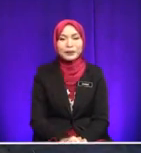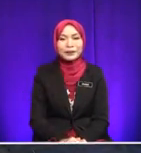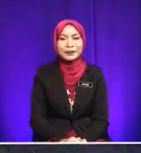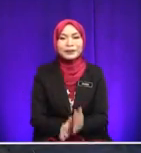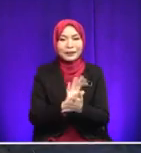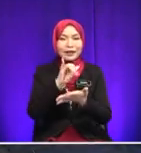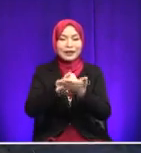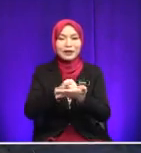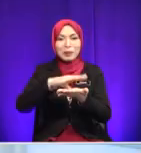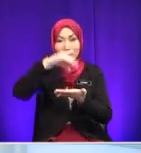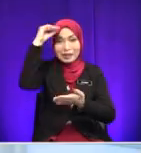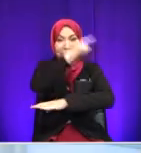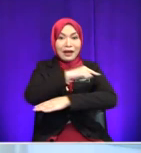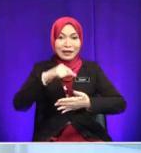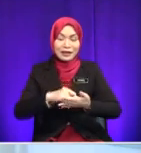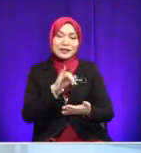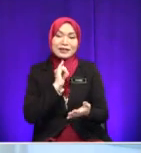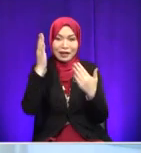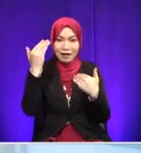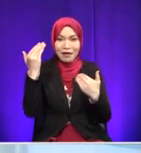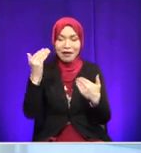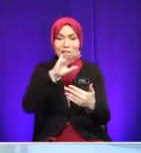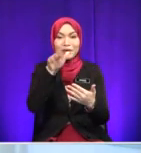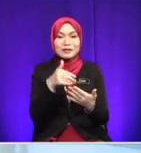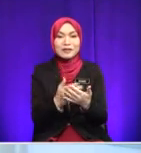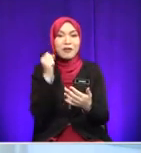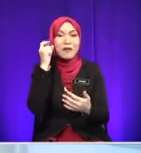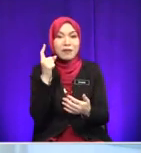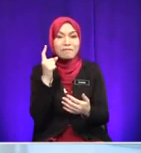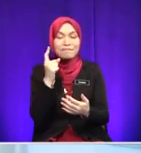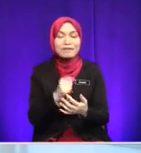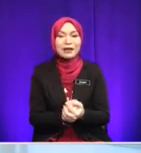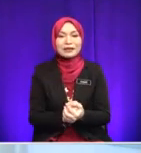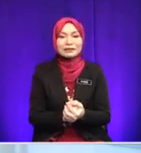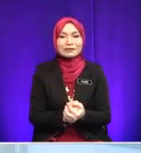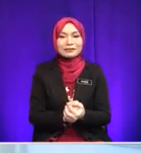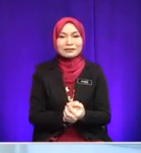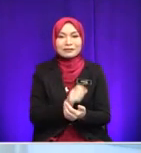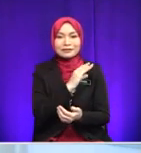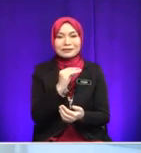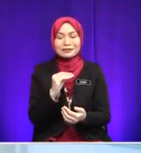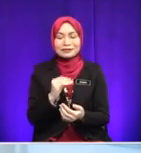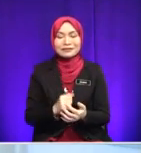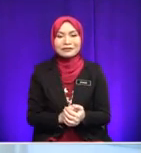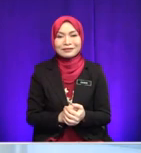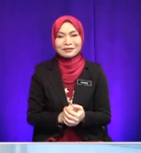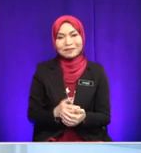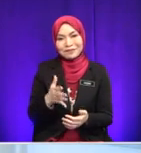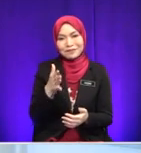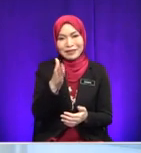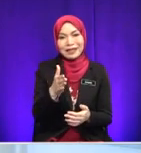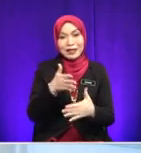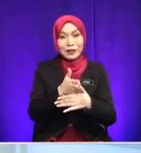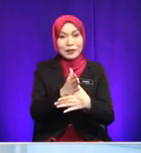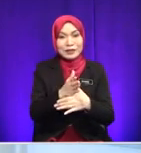diharapkan dengan sesi kita pada hari ini dapat memberi input yang sangat berguna kepada murid-murid di luar sana untuk kita aplikasikan di masa akan datang. Baik,